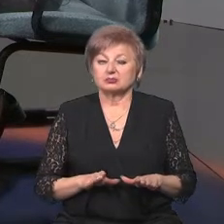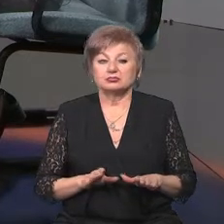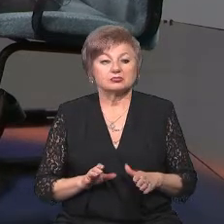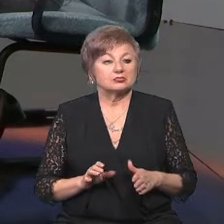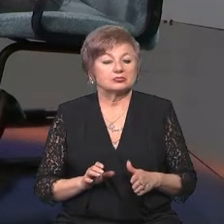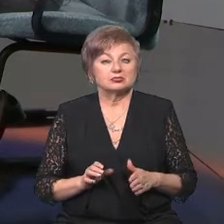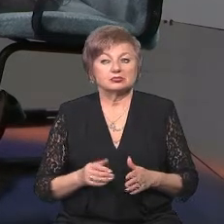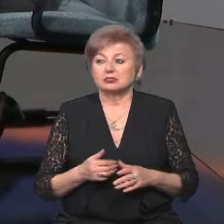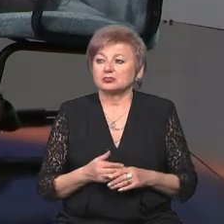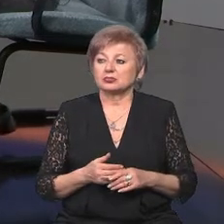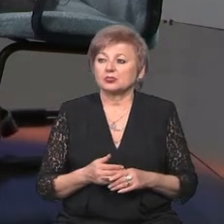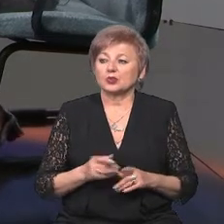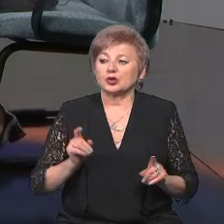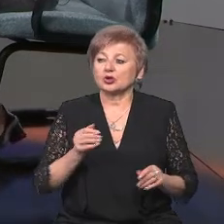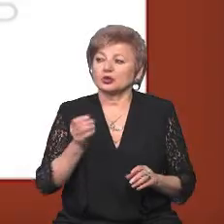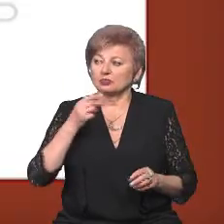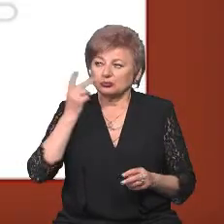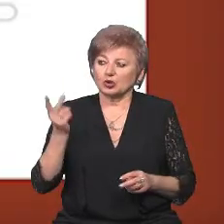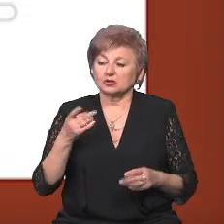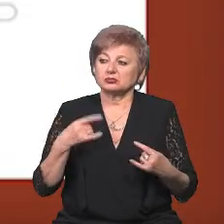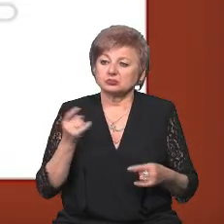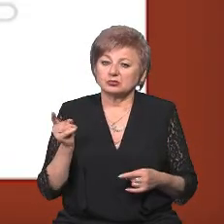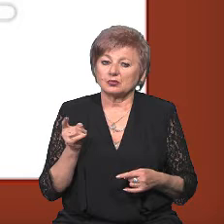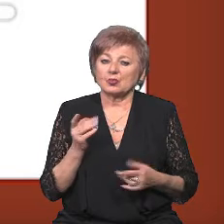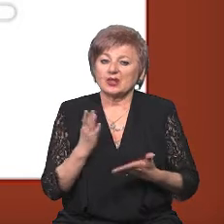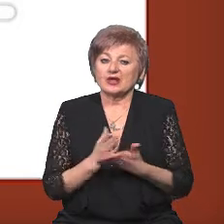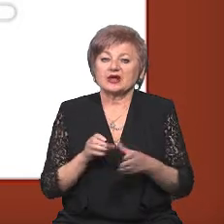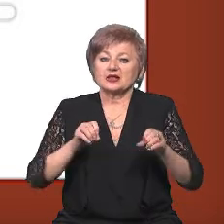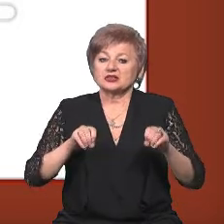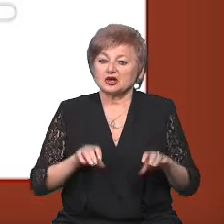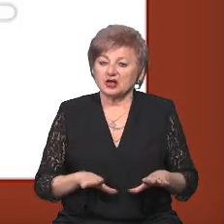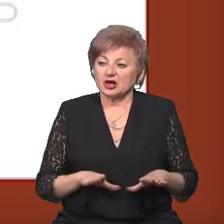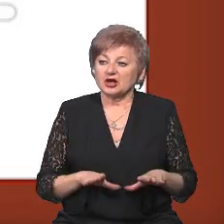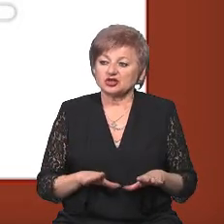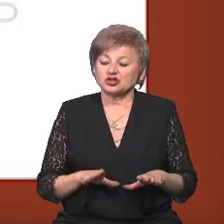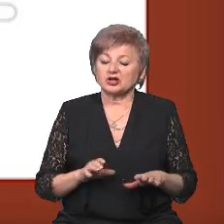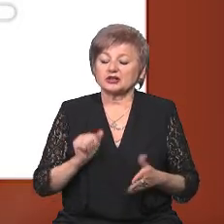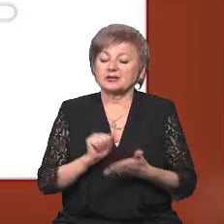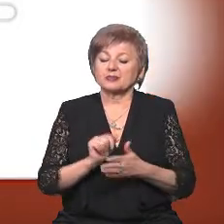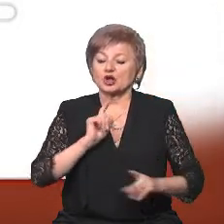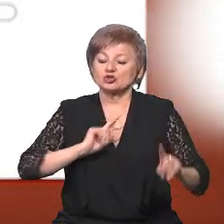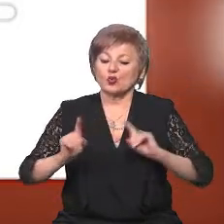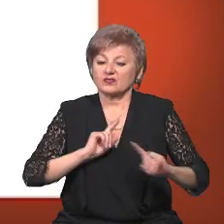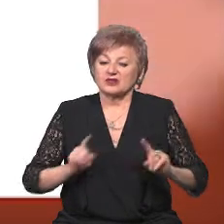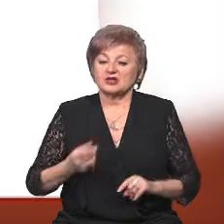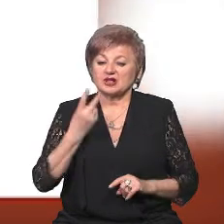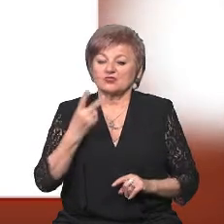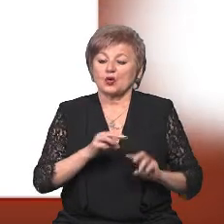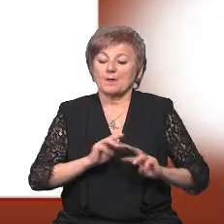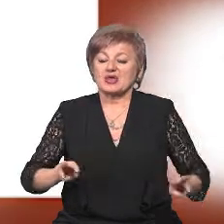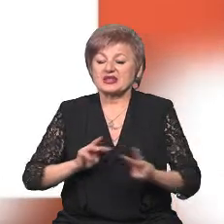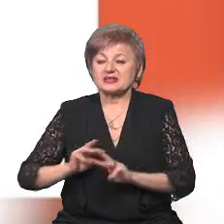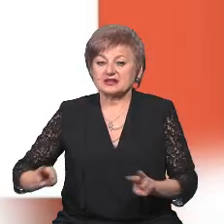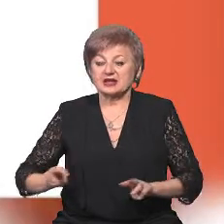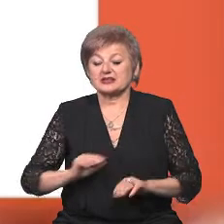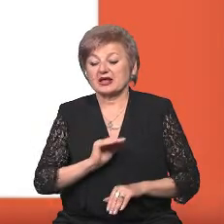прошу нашого режисера ще раз показати, є рішення, була спільна прес-конференція двох міністерств, чи можуть